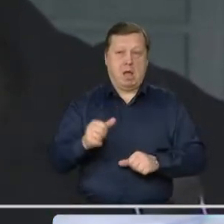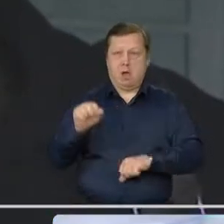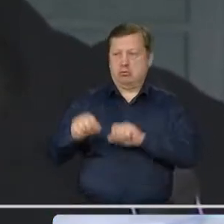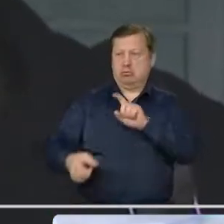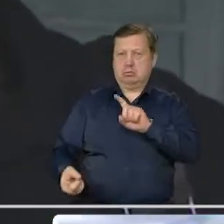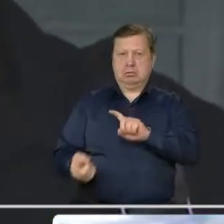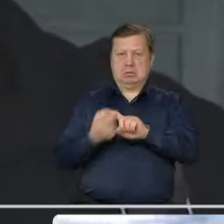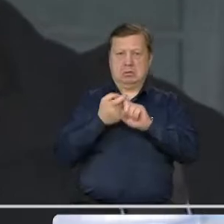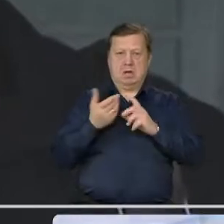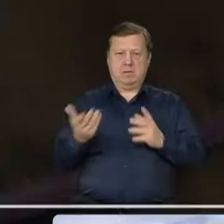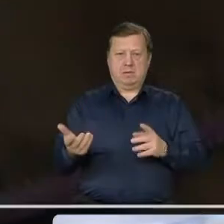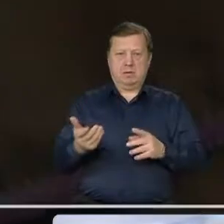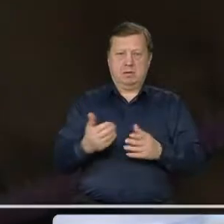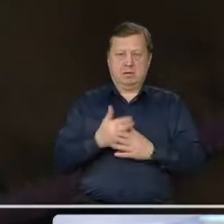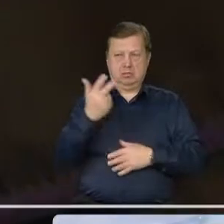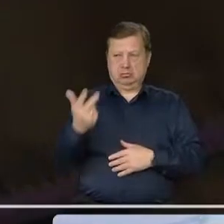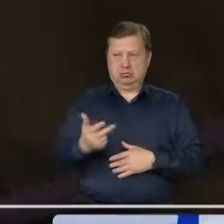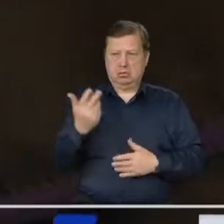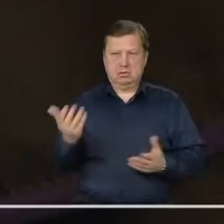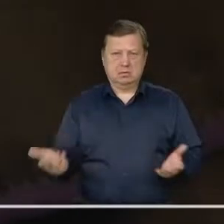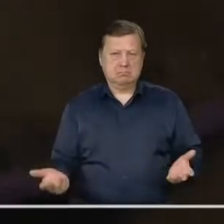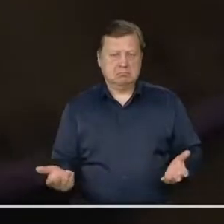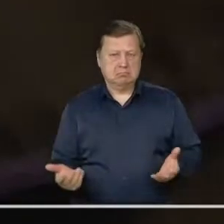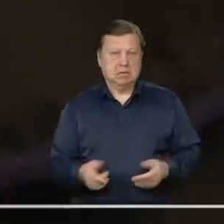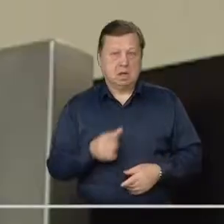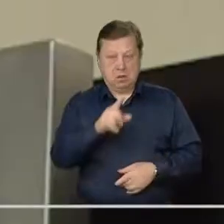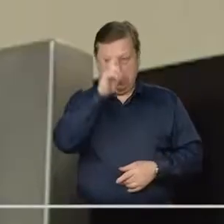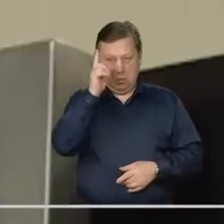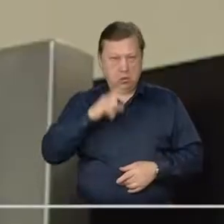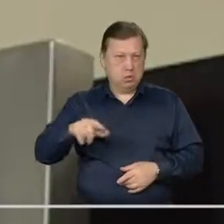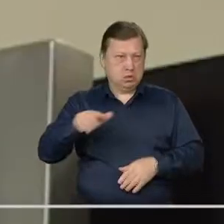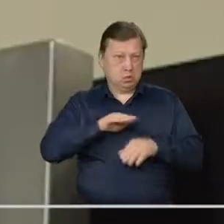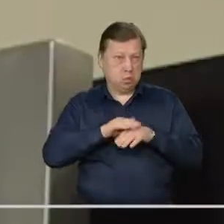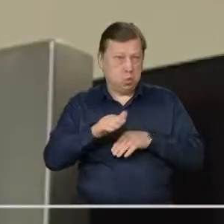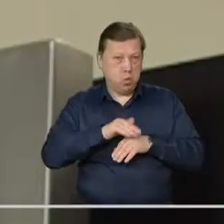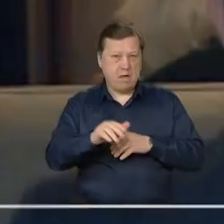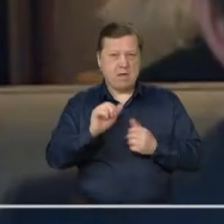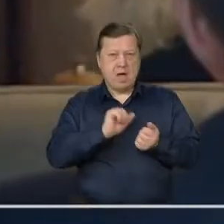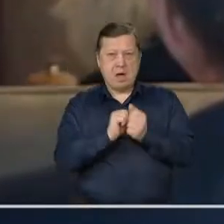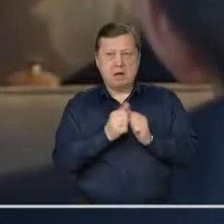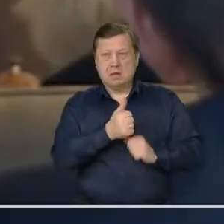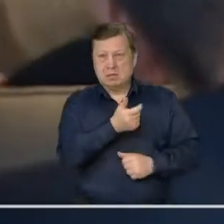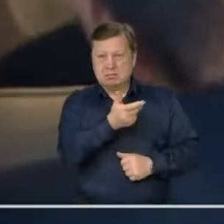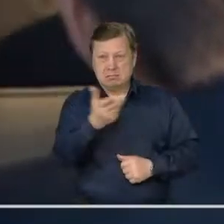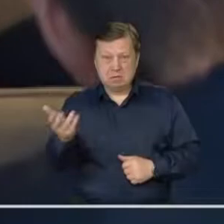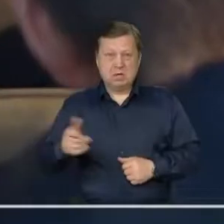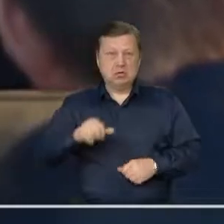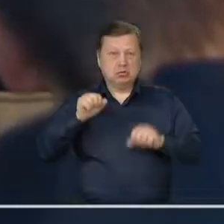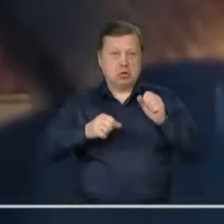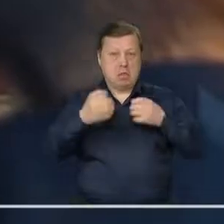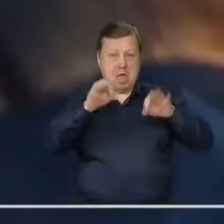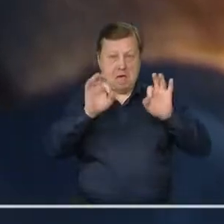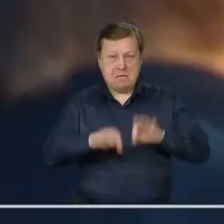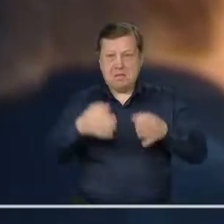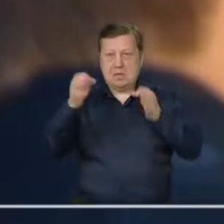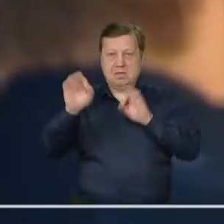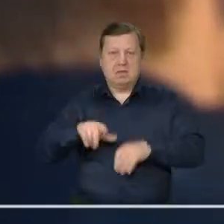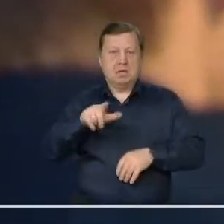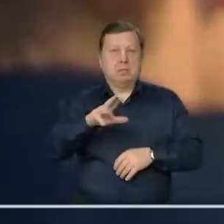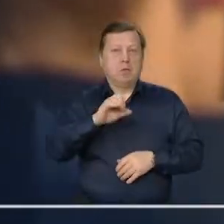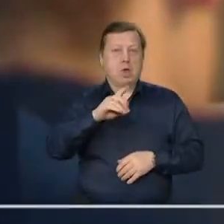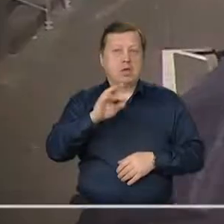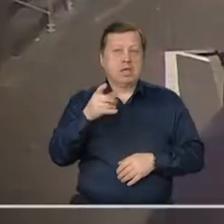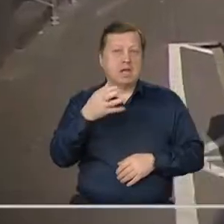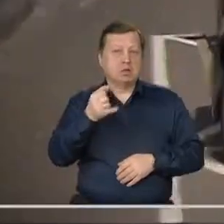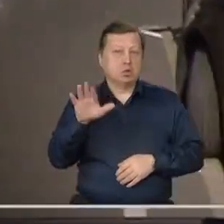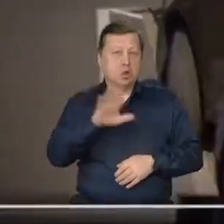rok na 3 lata przykładów gdy wyroki dotyczą ludzi znanych i budzą ogromne kontrowersje jest bez liku sąd uniewinnił na przykład celebrytę Piotra